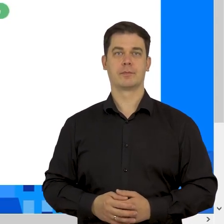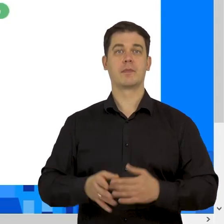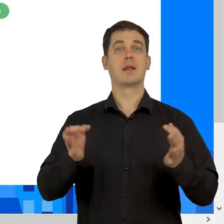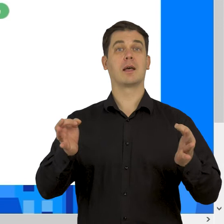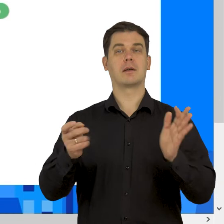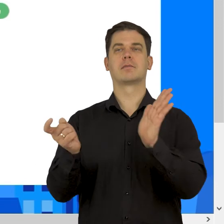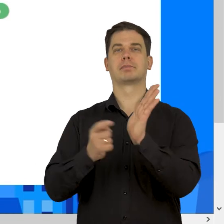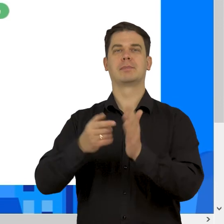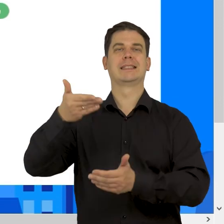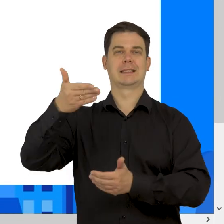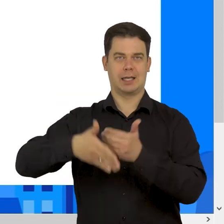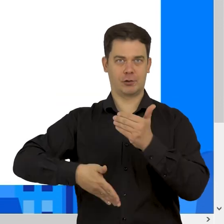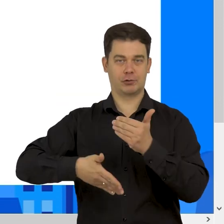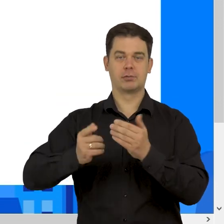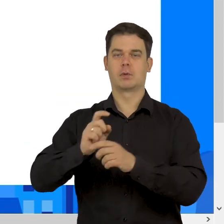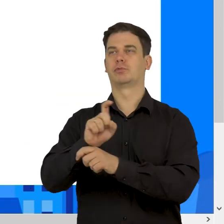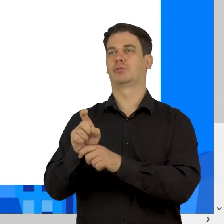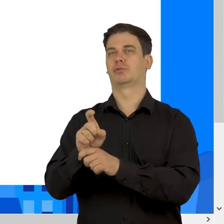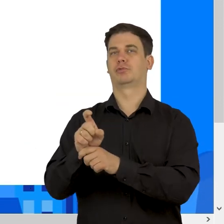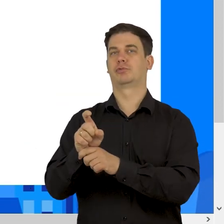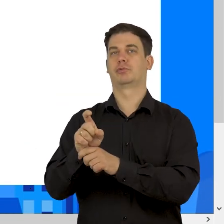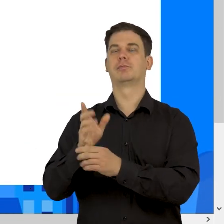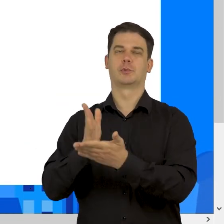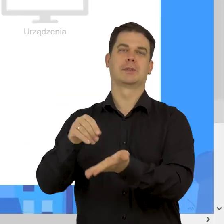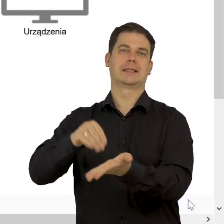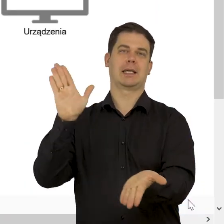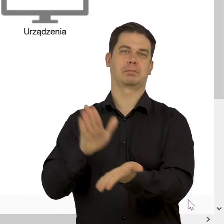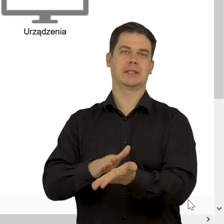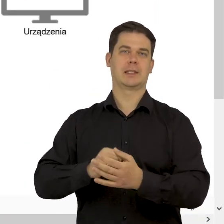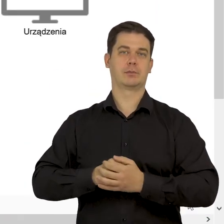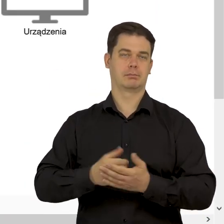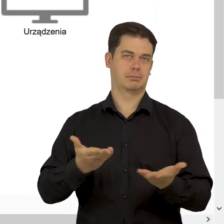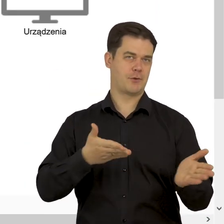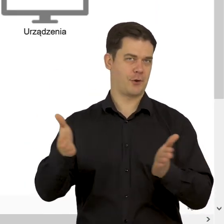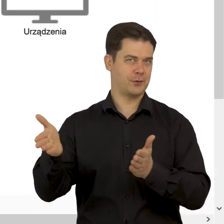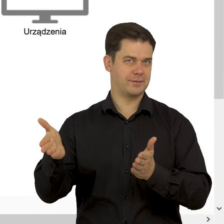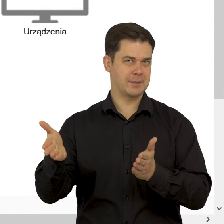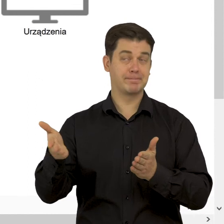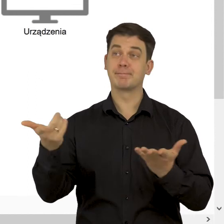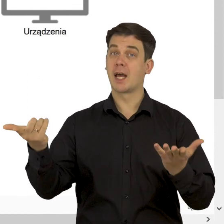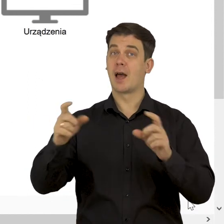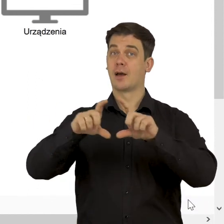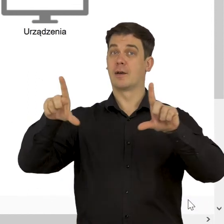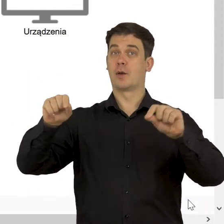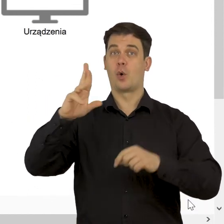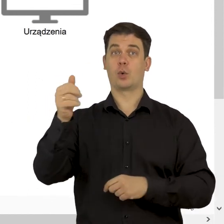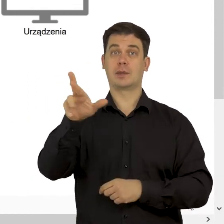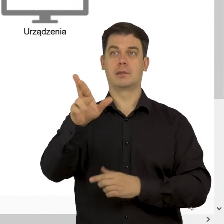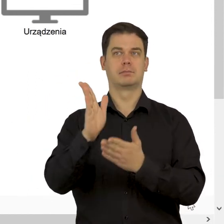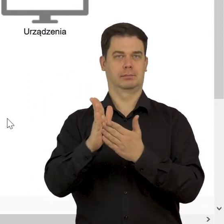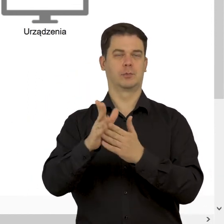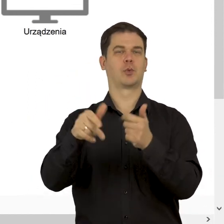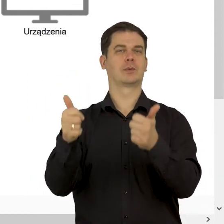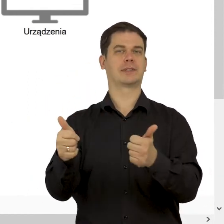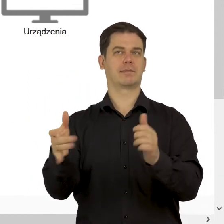Teraz kliknij Zakończ i poczekaj, aż router zapisze ustawienia. Gotowe! Router jest już skonfigurowany i